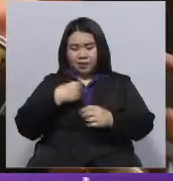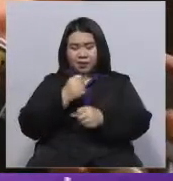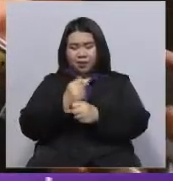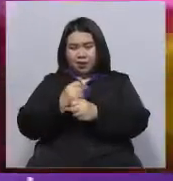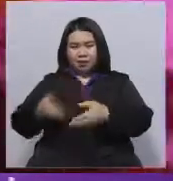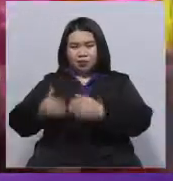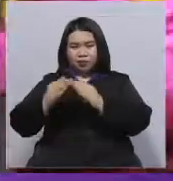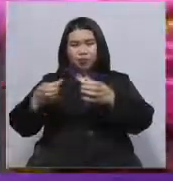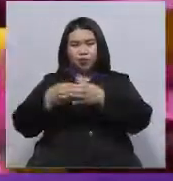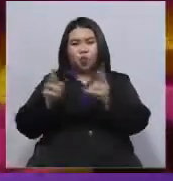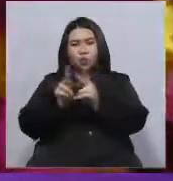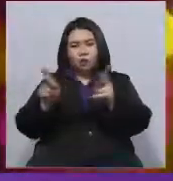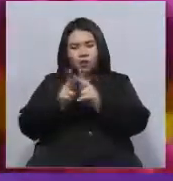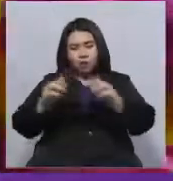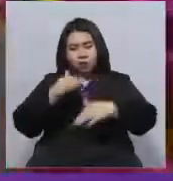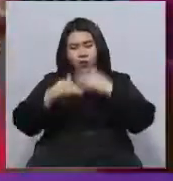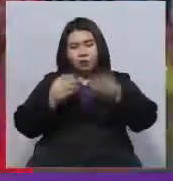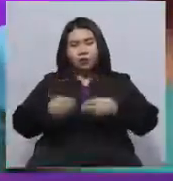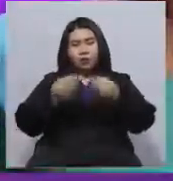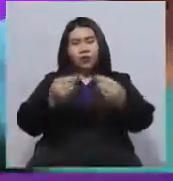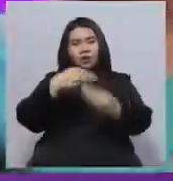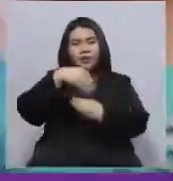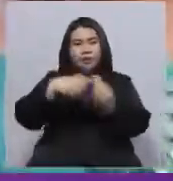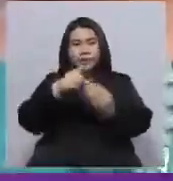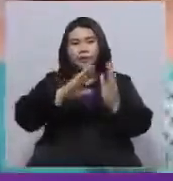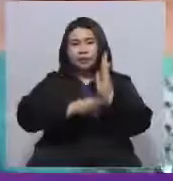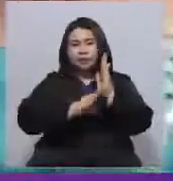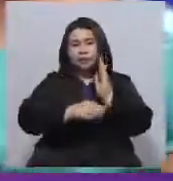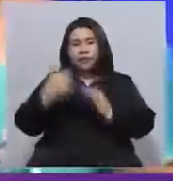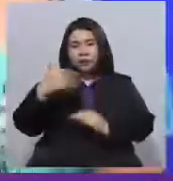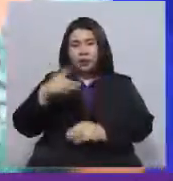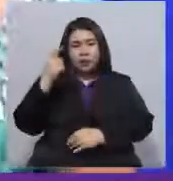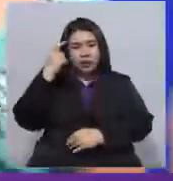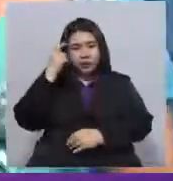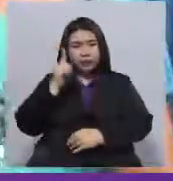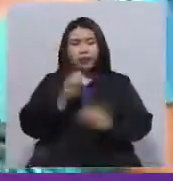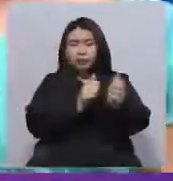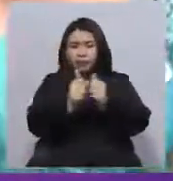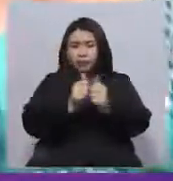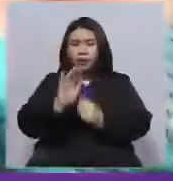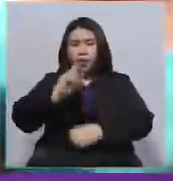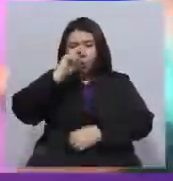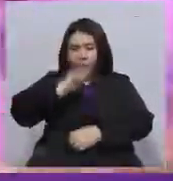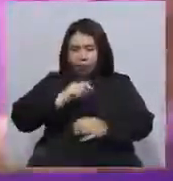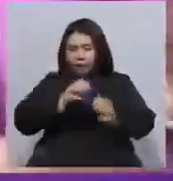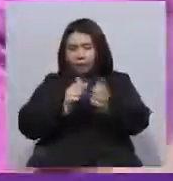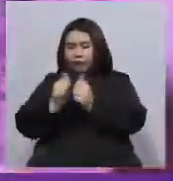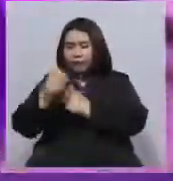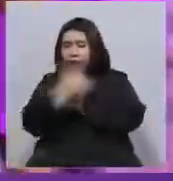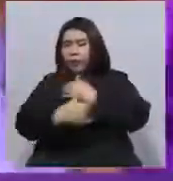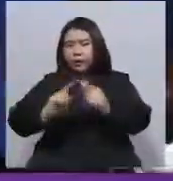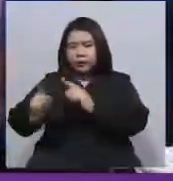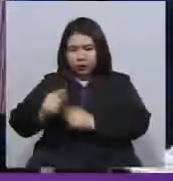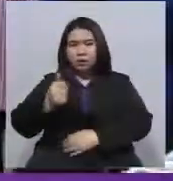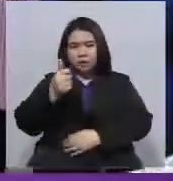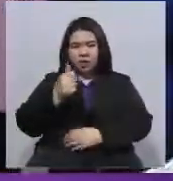เพื่อส่งเสริมเรื่องการพัฒนาเศรษฐกิจในระเบียงเศรษฐกิจเพิ่มความสามารถในการแข่งขันของประเทศในเวทีโลกขณะ